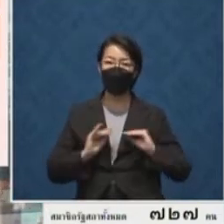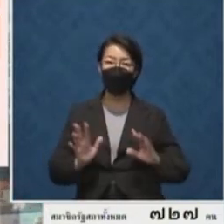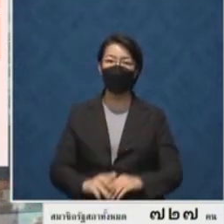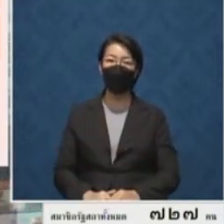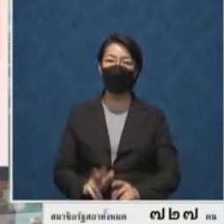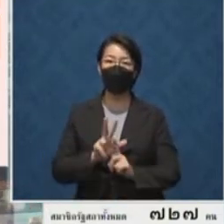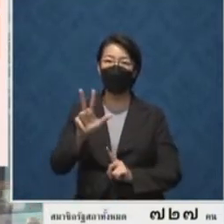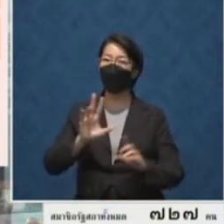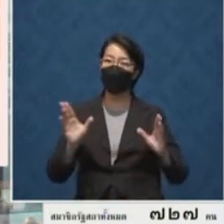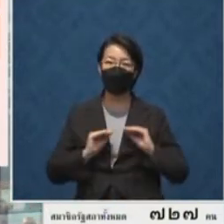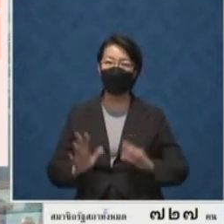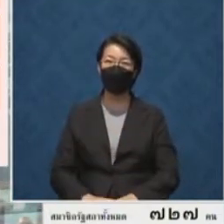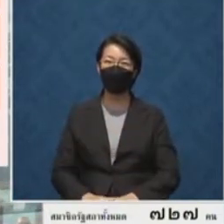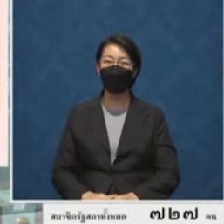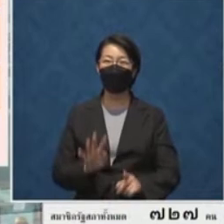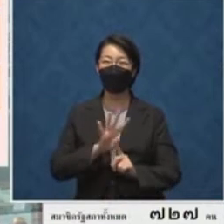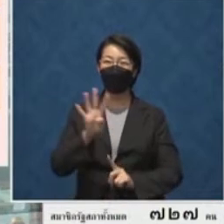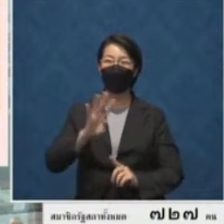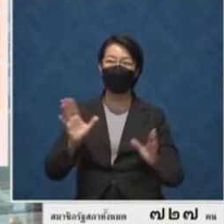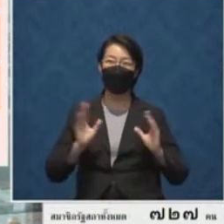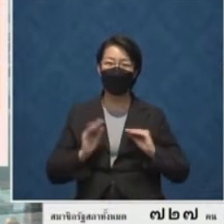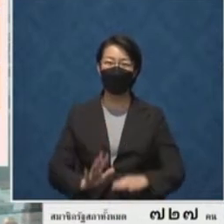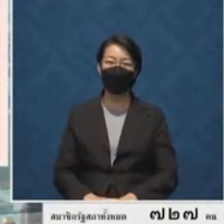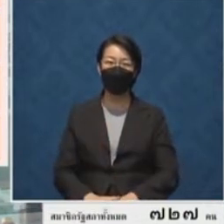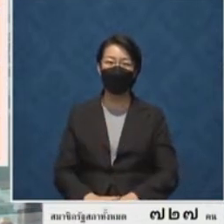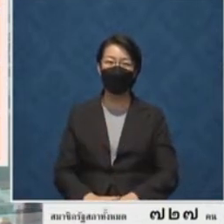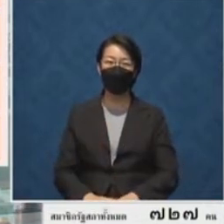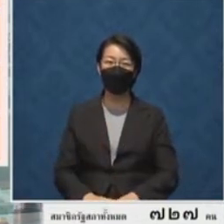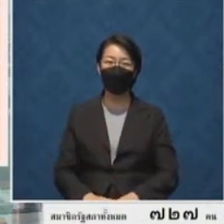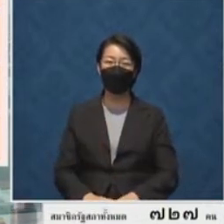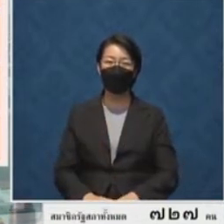การ3ไม่รับหลักการ4ไม่รับหลักการค่ะ